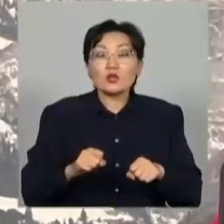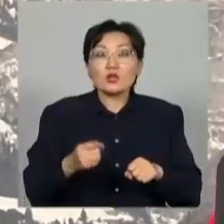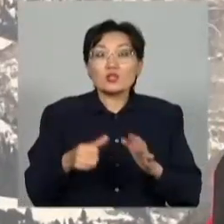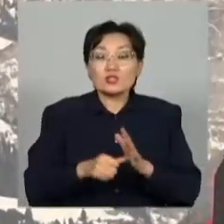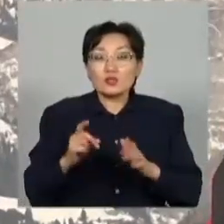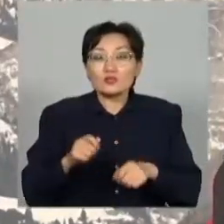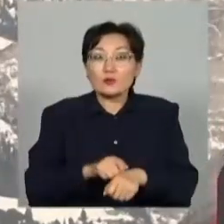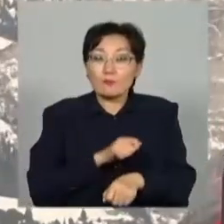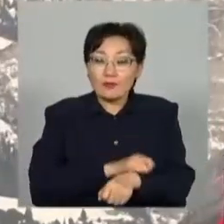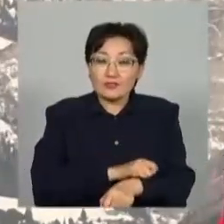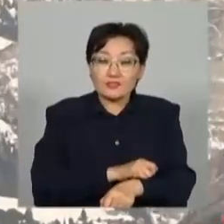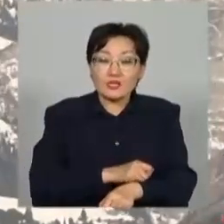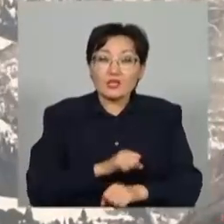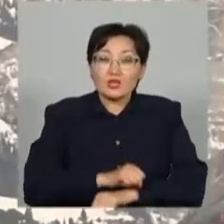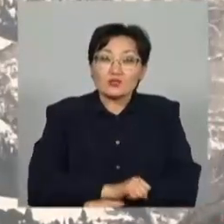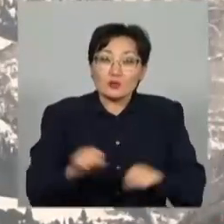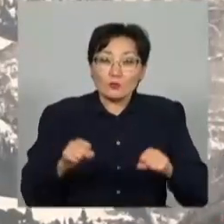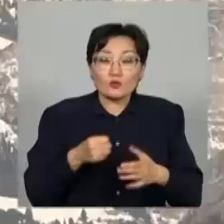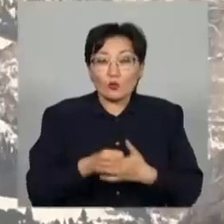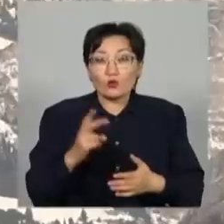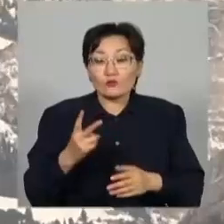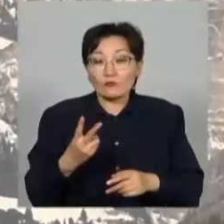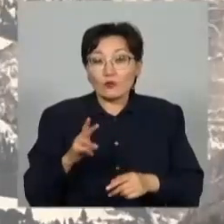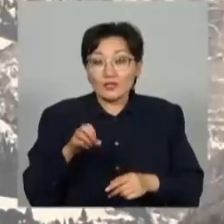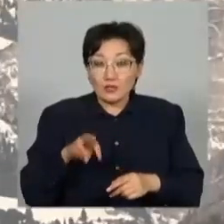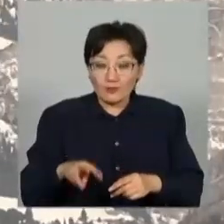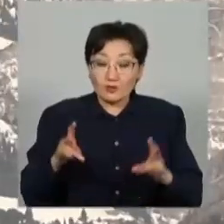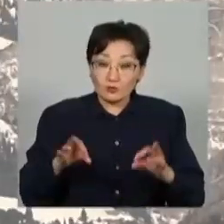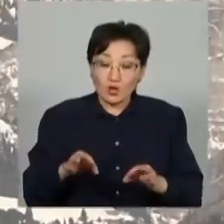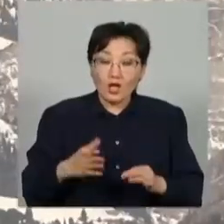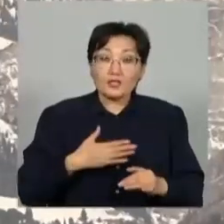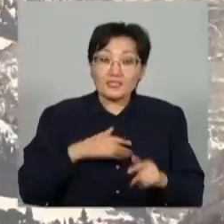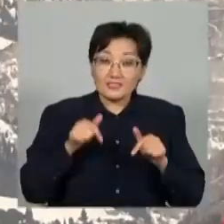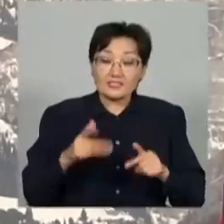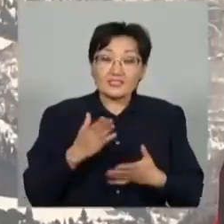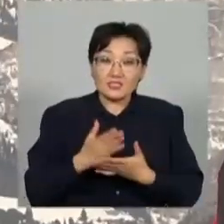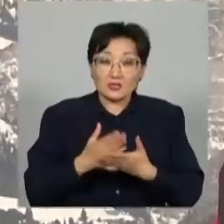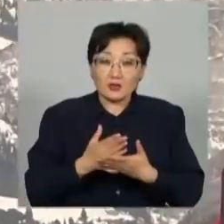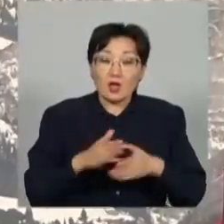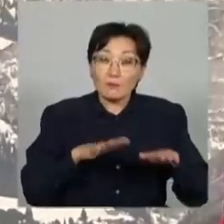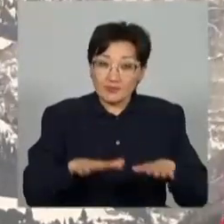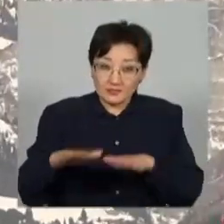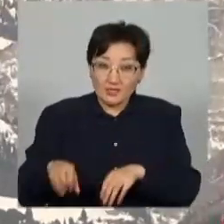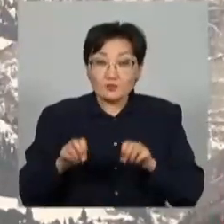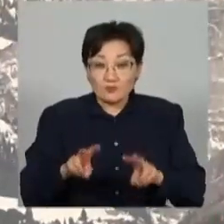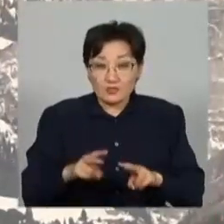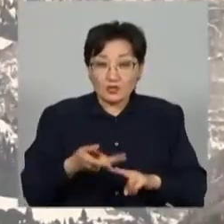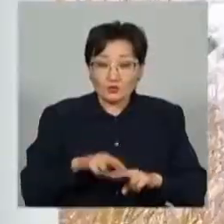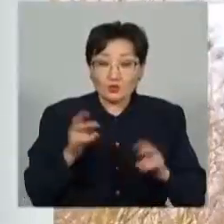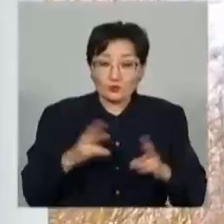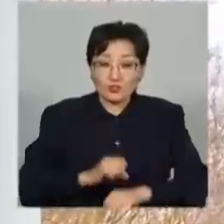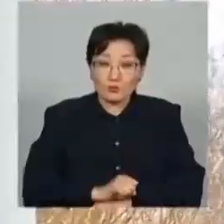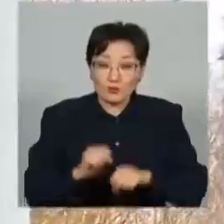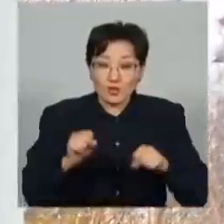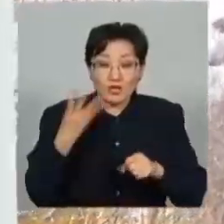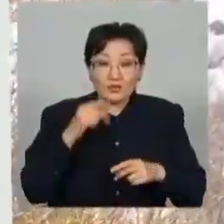6 метров ствол, и стреляет она до 2 километров. Но у нас здесь есть точки пристрела, когда